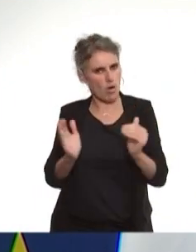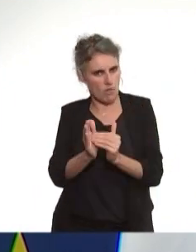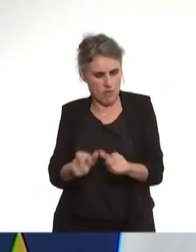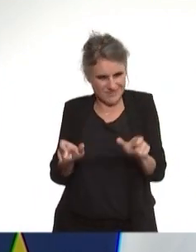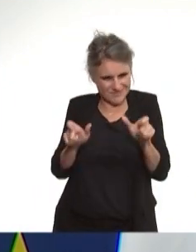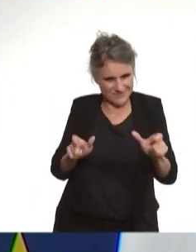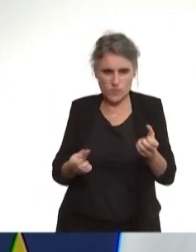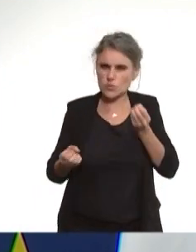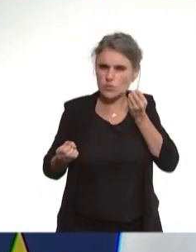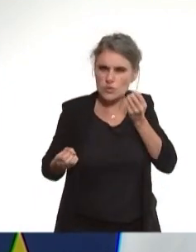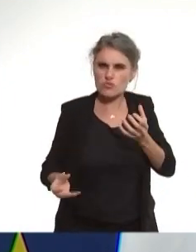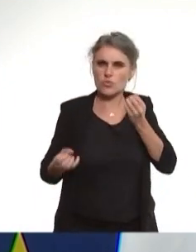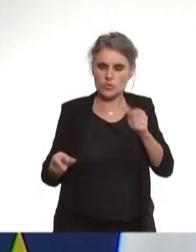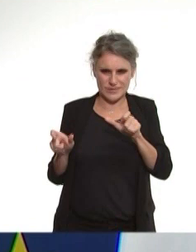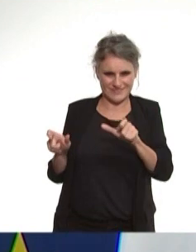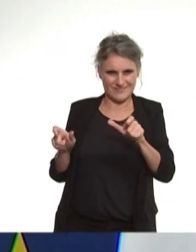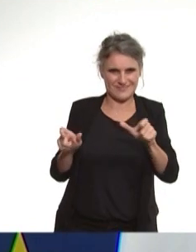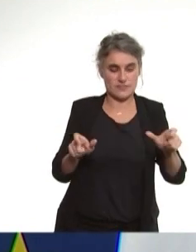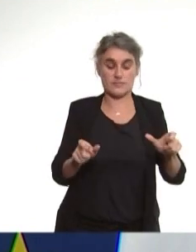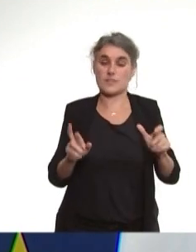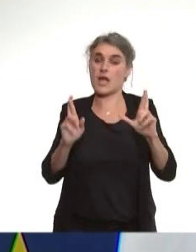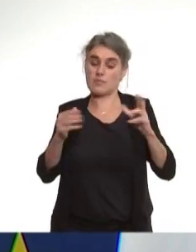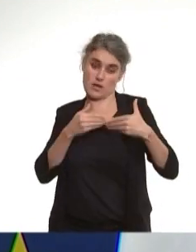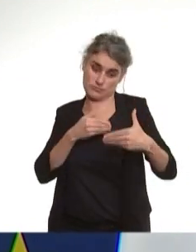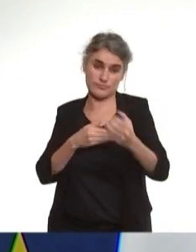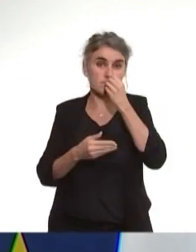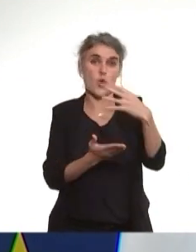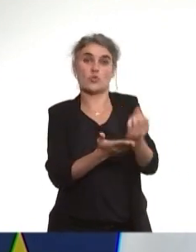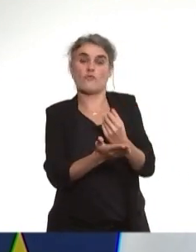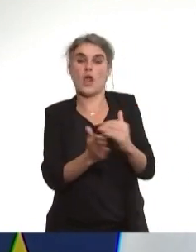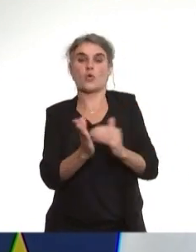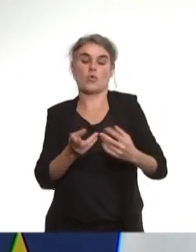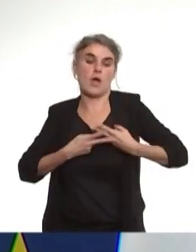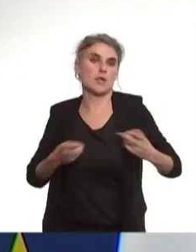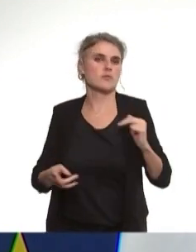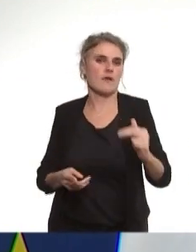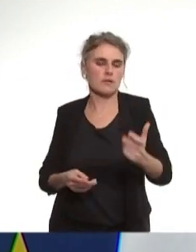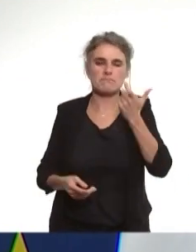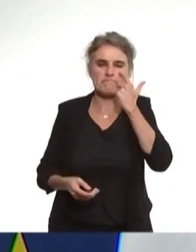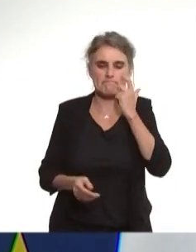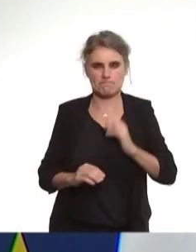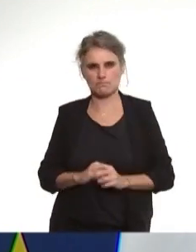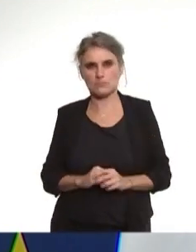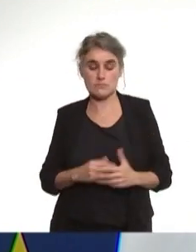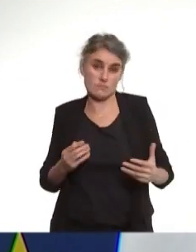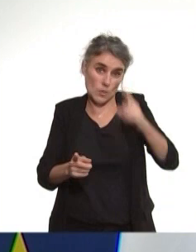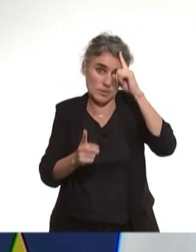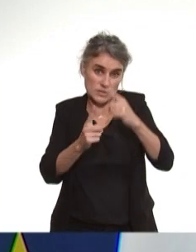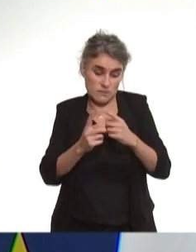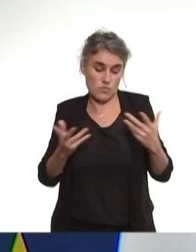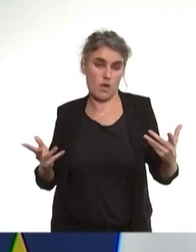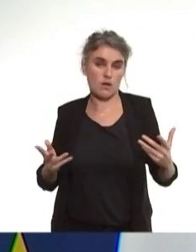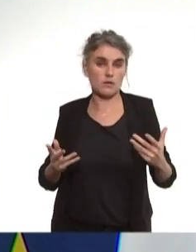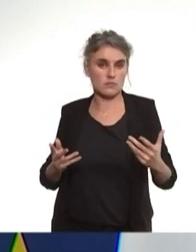quotidiennement et nous espérons pouvoir annoncer des bonnes nouvelles peut être la semaine prochaine pour alléger des mesures il faut être sûr